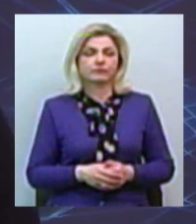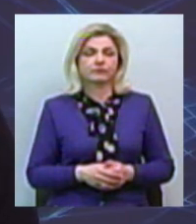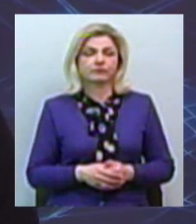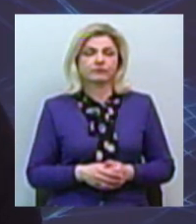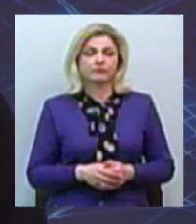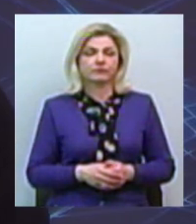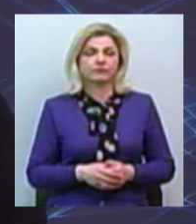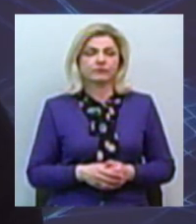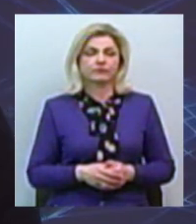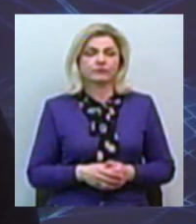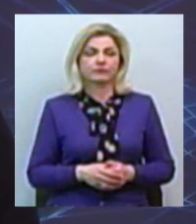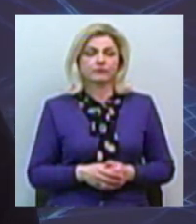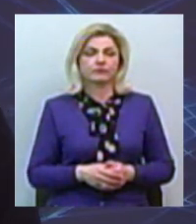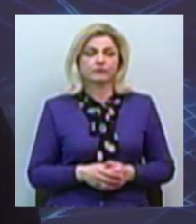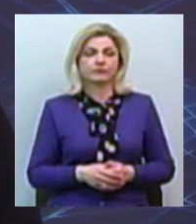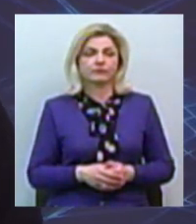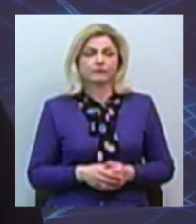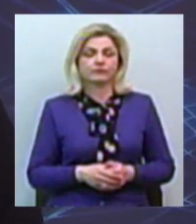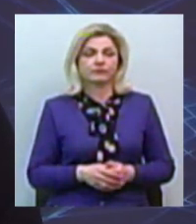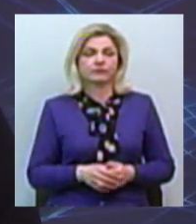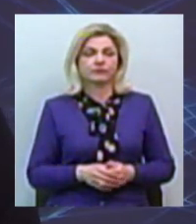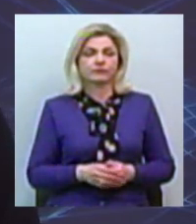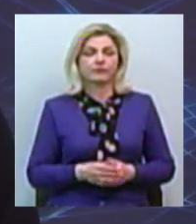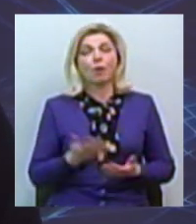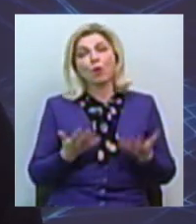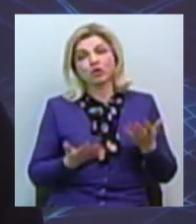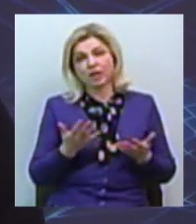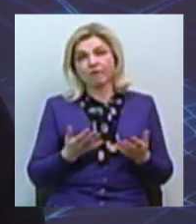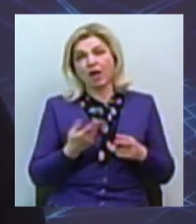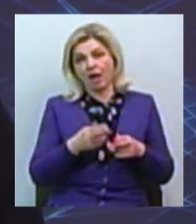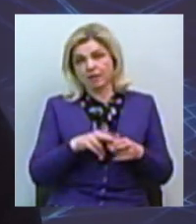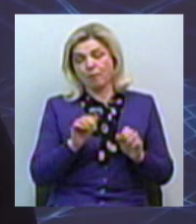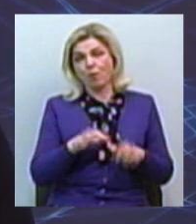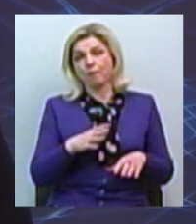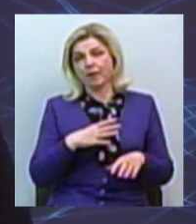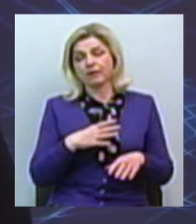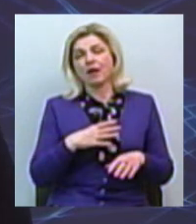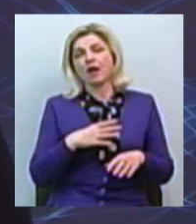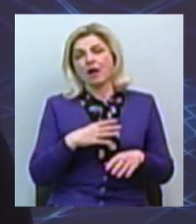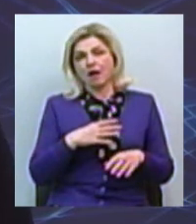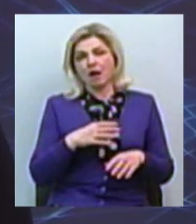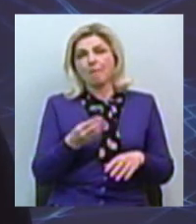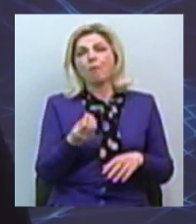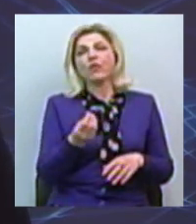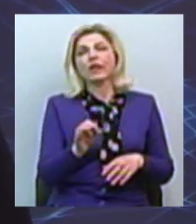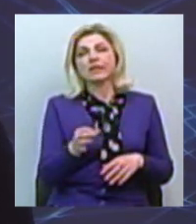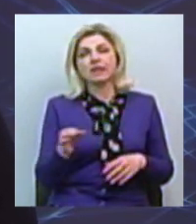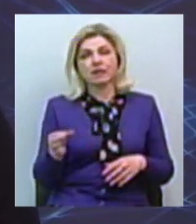Можливі проблеми і дійсно челенджем, який має цей проект, це монетизація. Так?